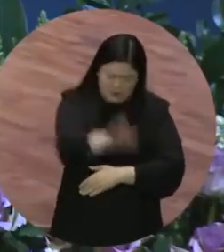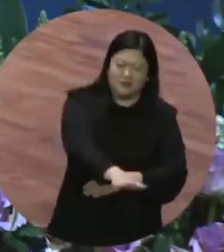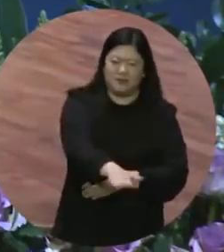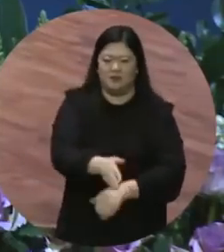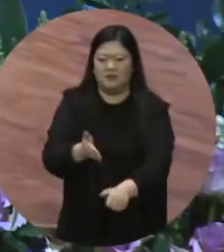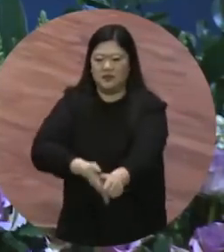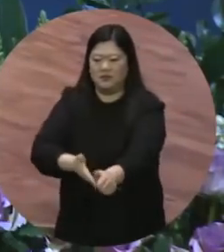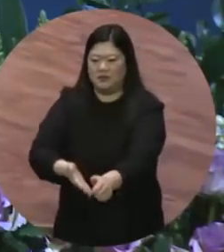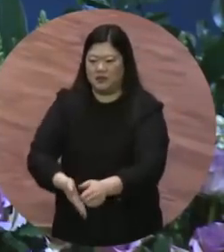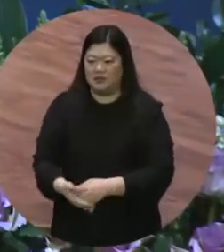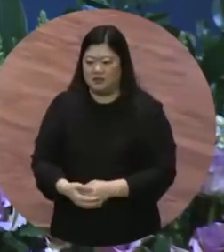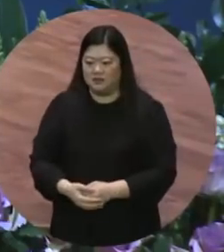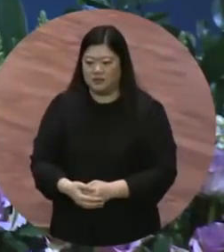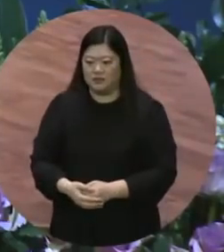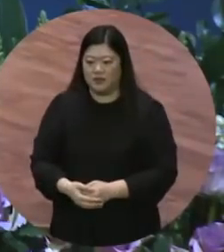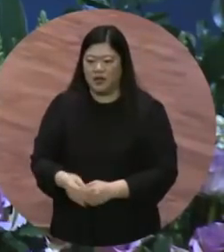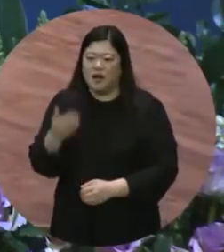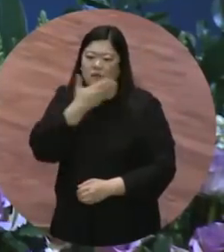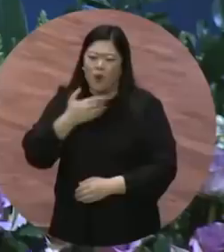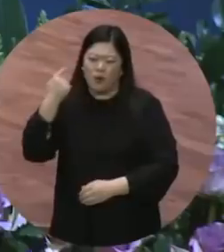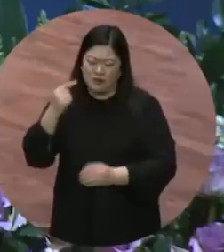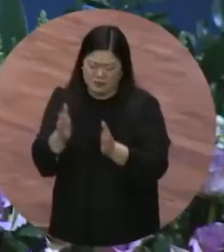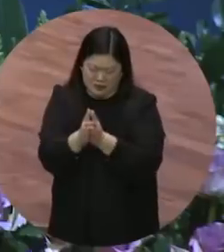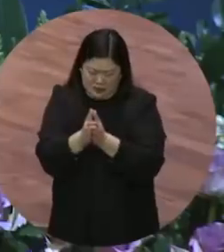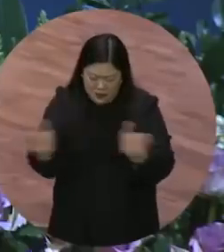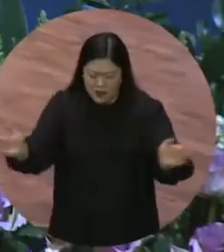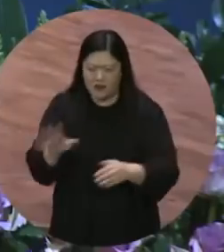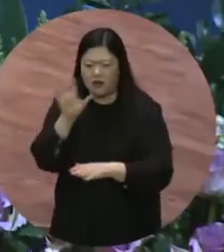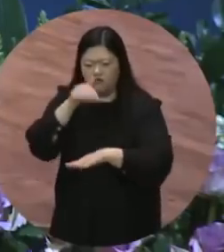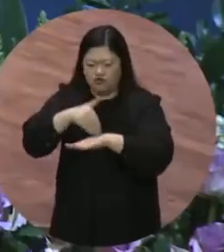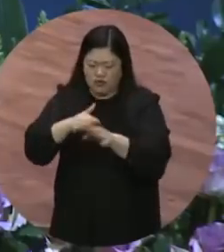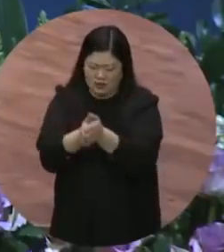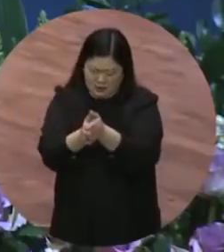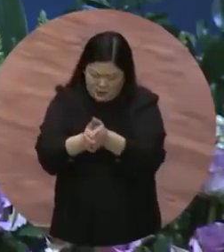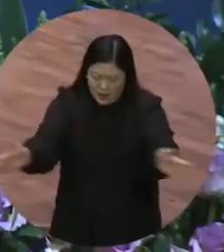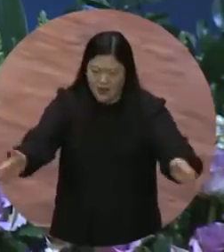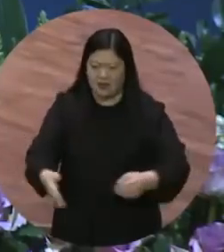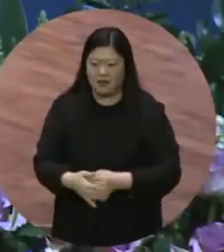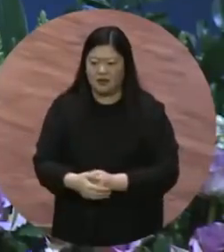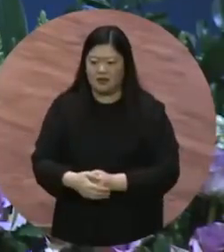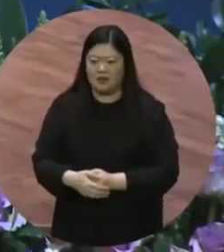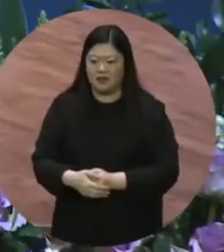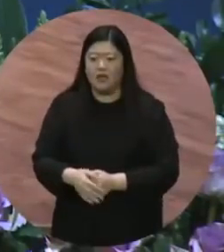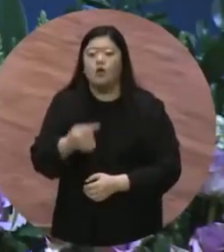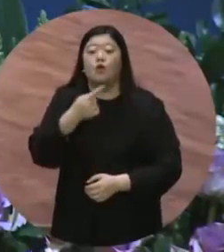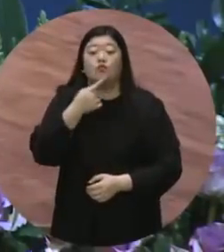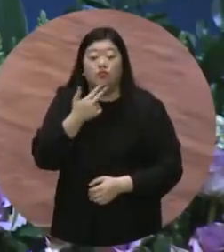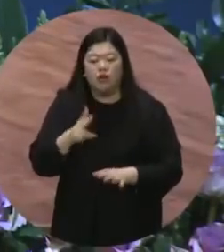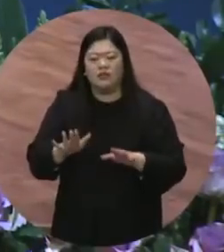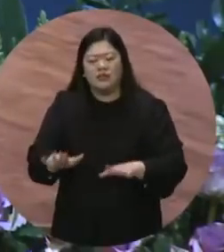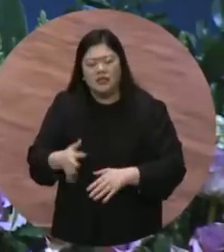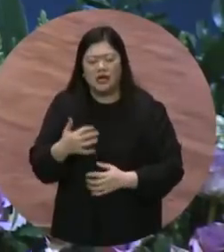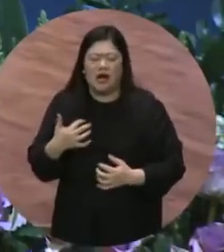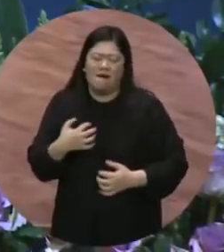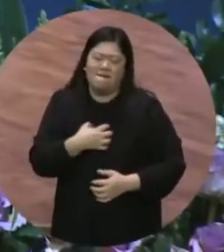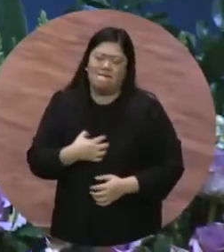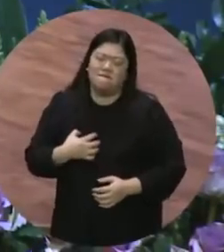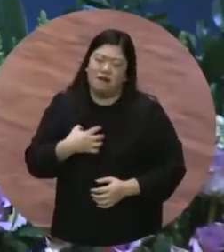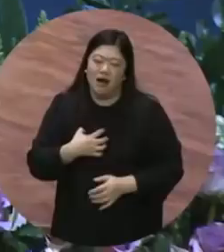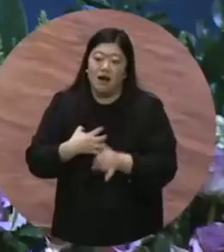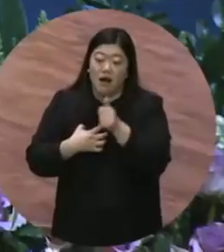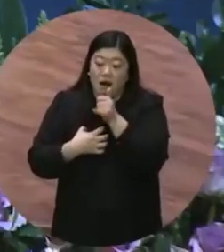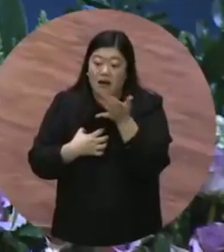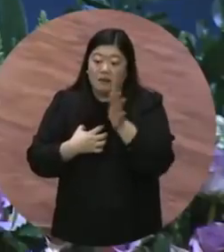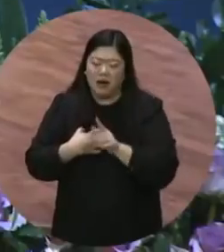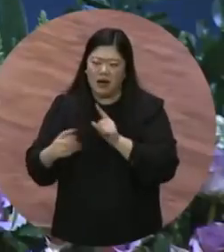바랍니다. 복음 앞에 들어가시길 바랍니다. 훈련 앞에 들어가시길 바랍니다. 힘들고 어렵더라도 말씀 앞에 들어가셔야 됩니다.